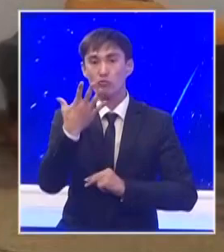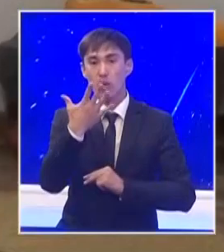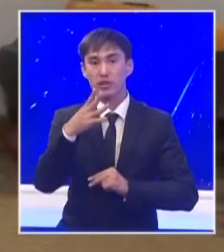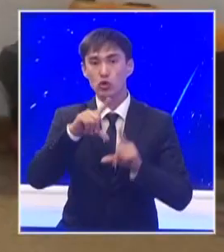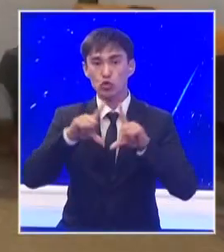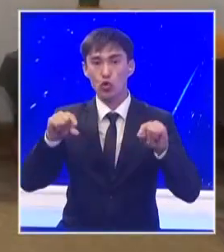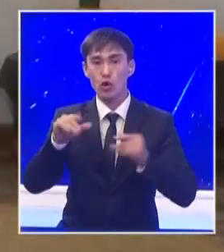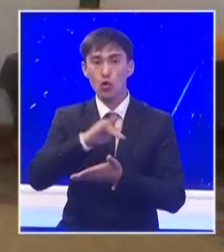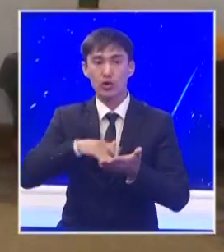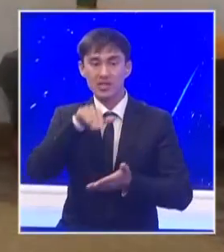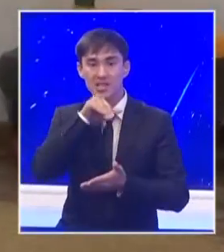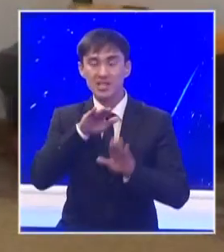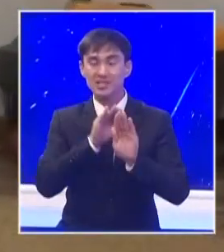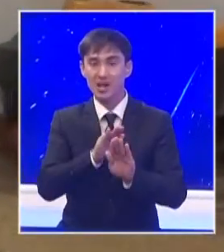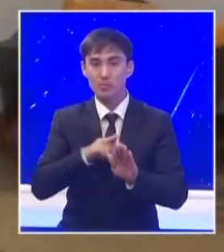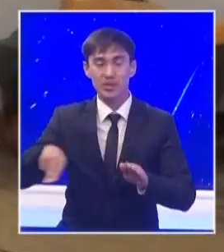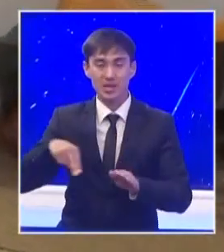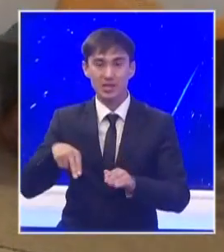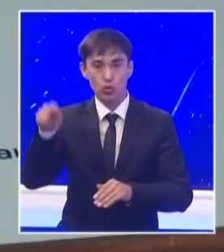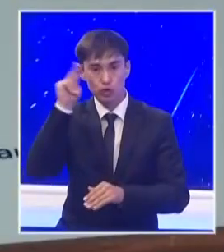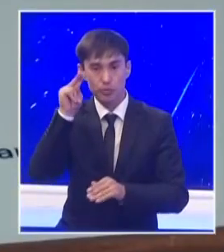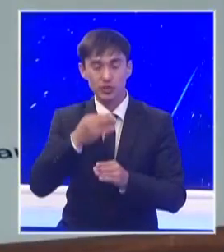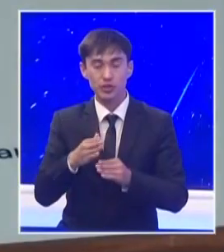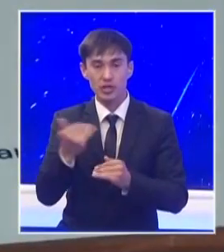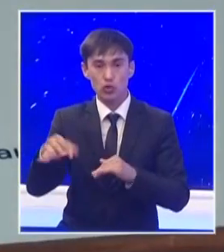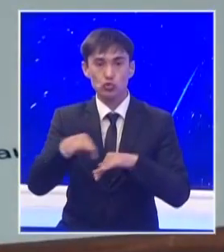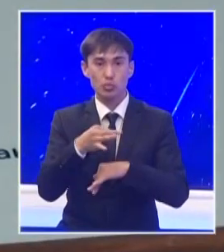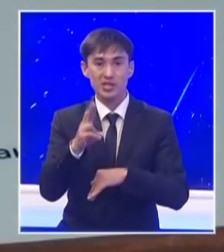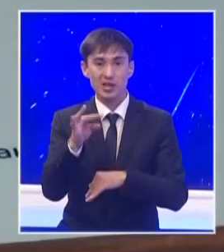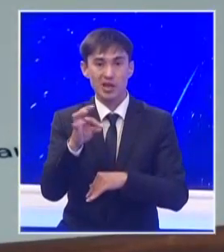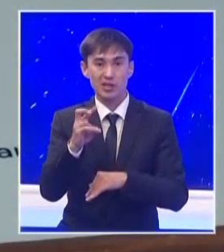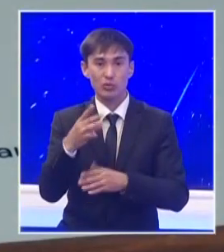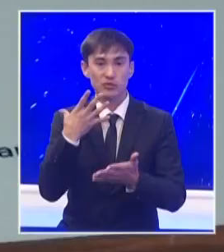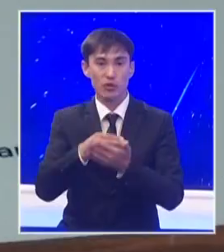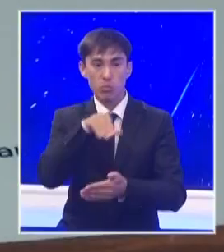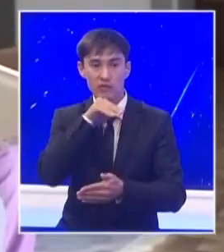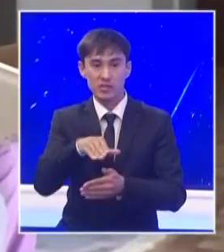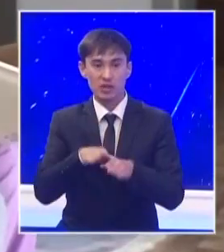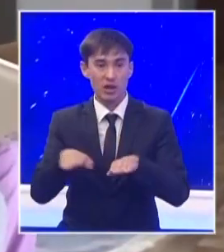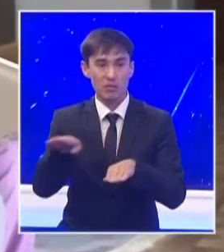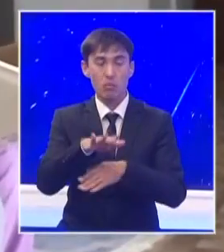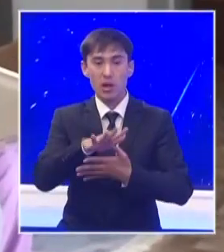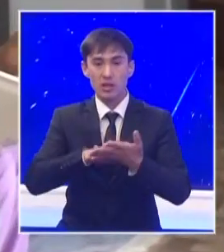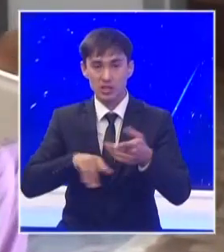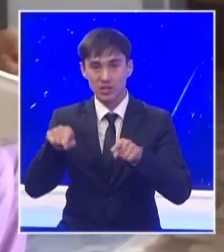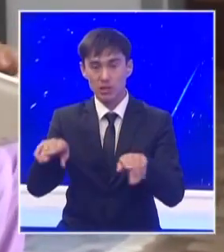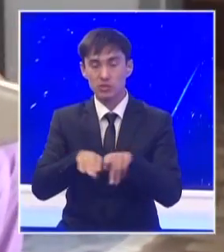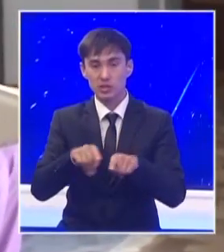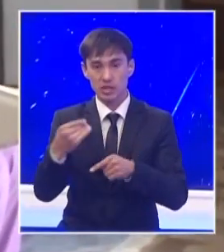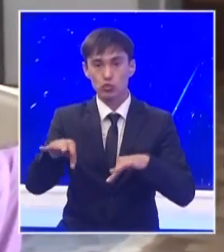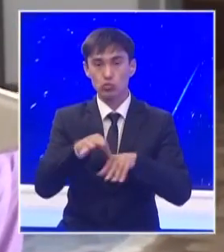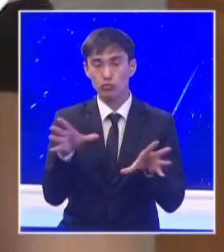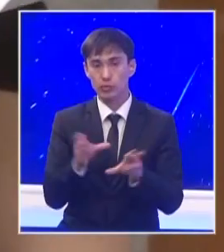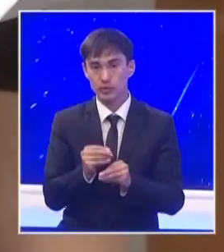Текели, заместителем директора по учебной части. Его супруга Динара Даутова свою профессиональную карьеру продолжает там же, где и